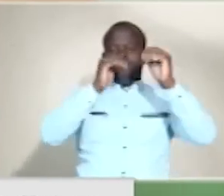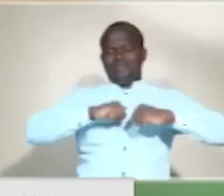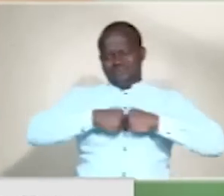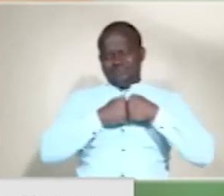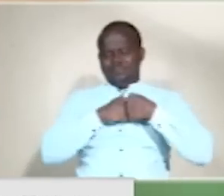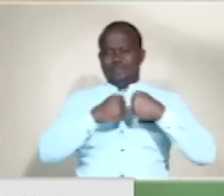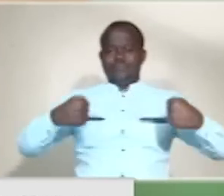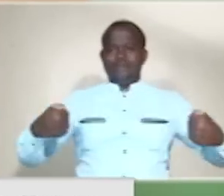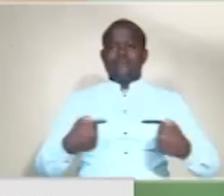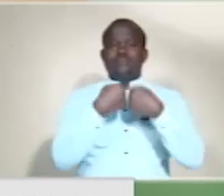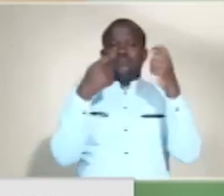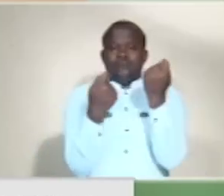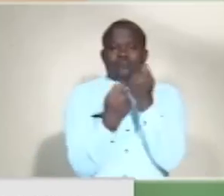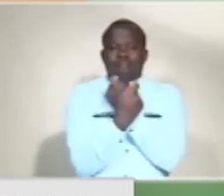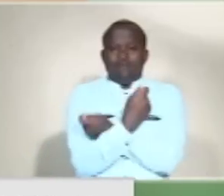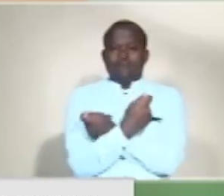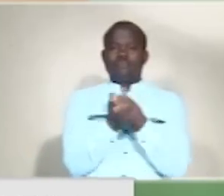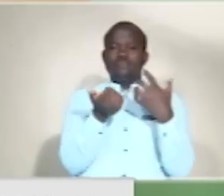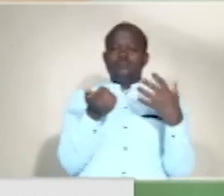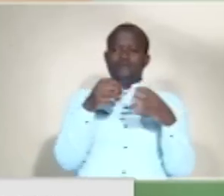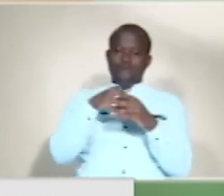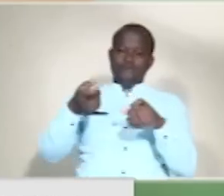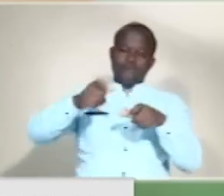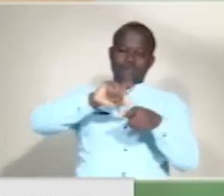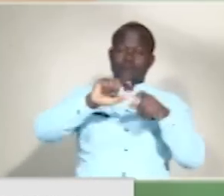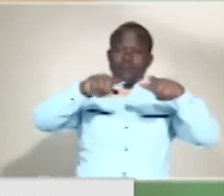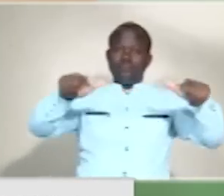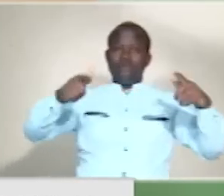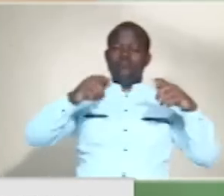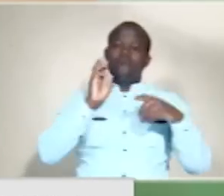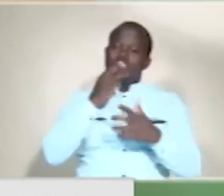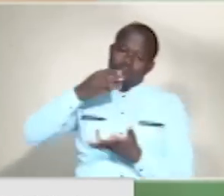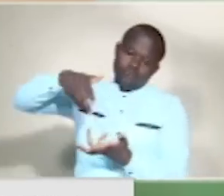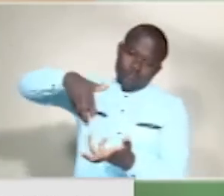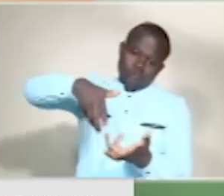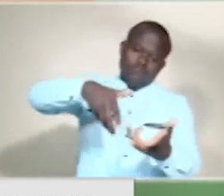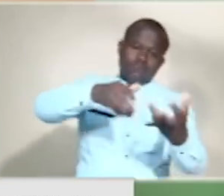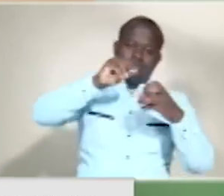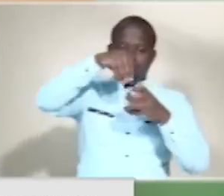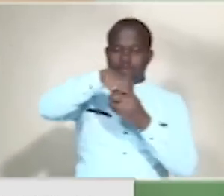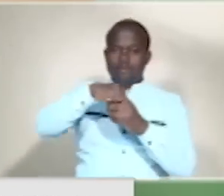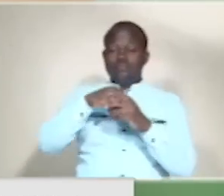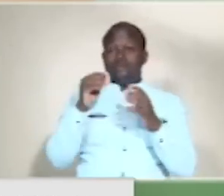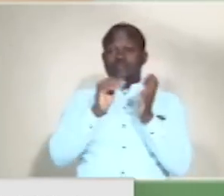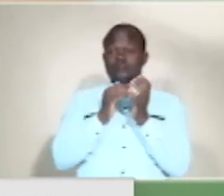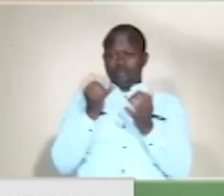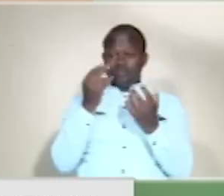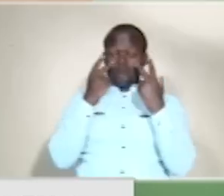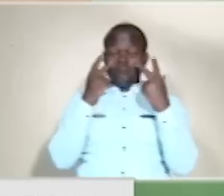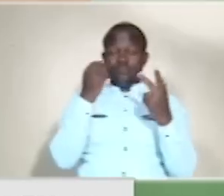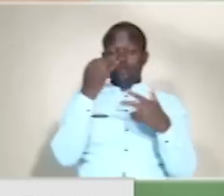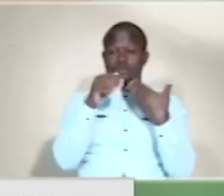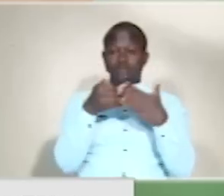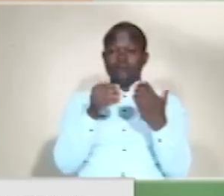n'ingaruka z'imihindagurikire y'ikirere, harimo nko kongera ubuso bwuhira bose twuhiraho. Iyo urebye ubona ko iyi